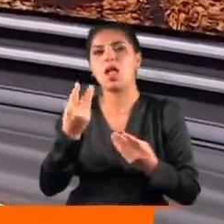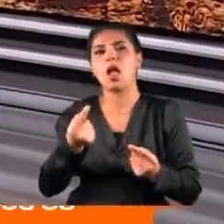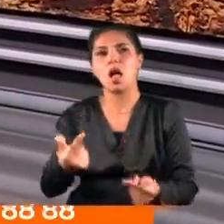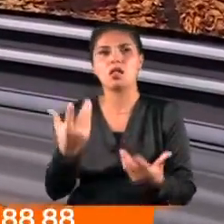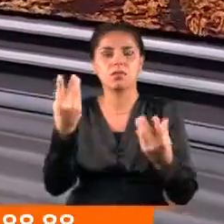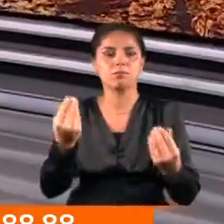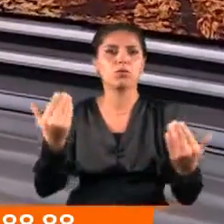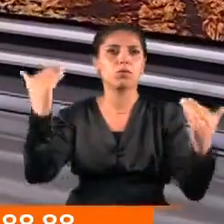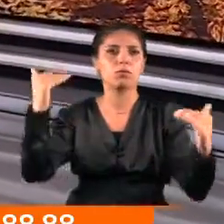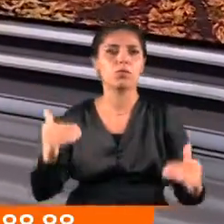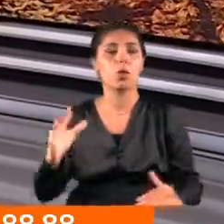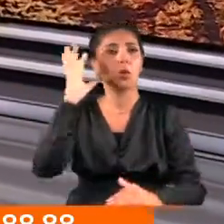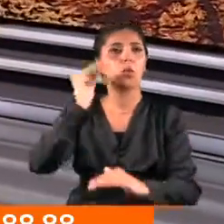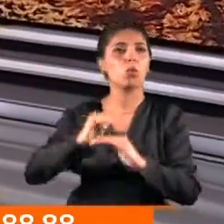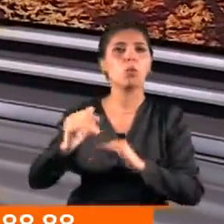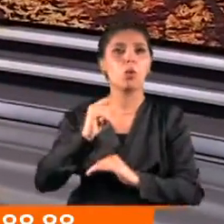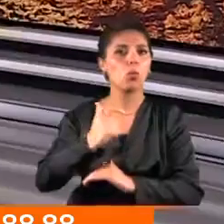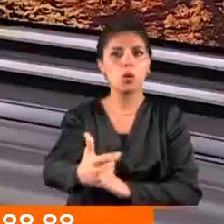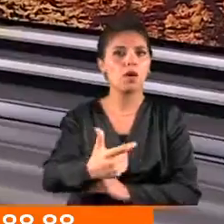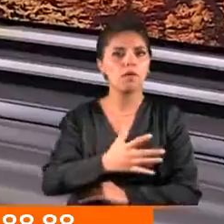ise endişe verici.